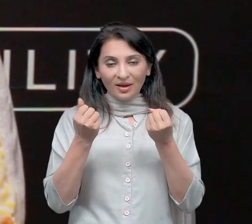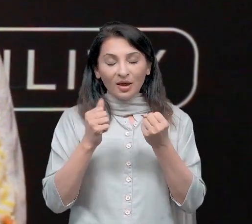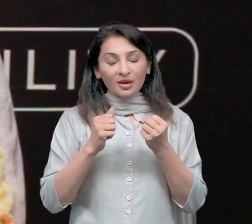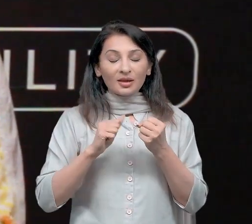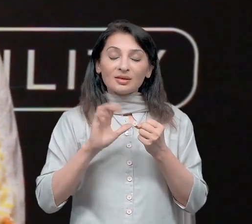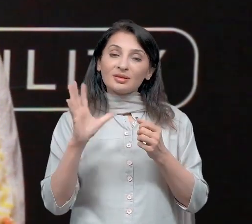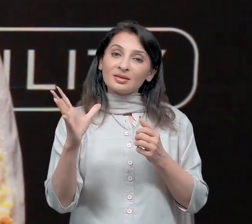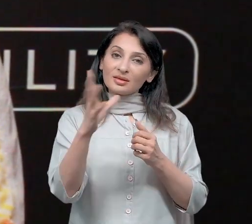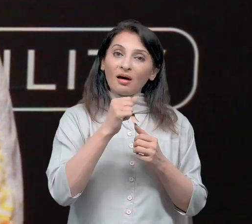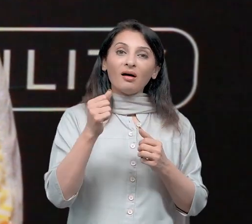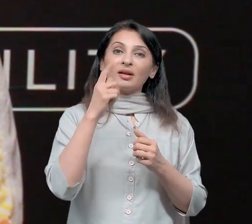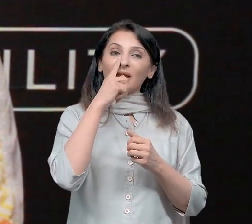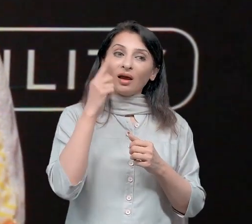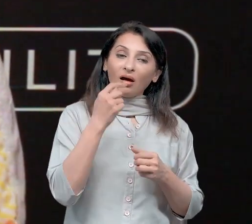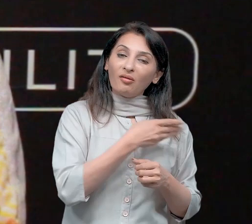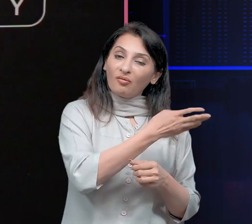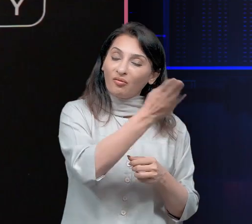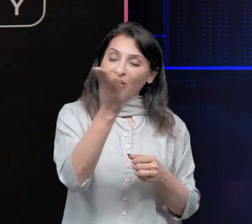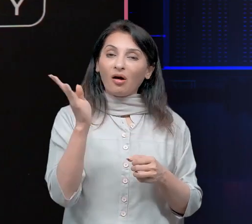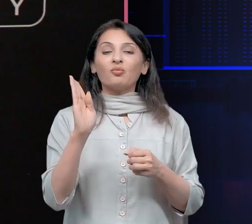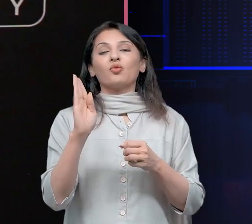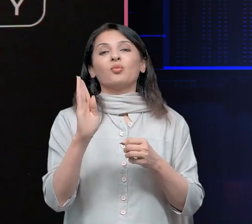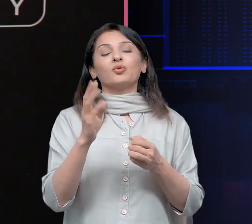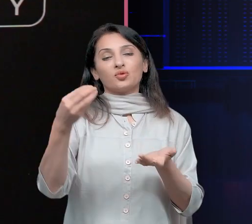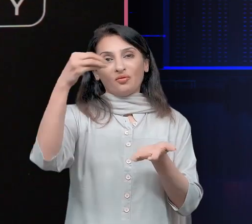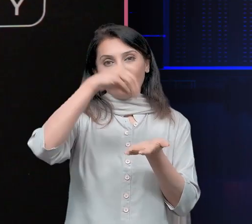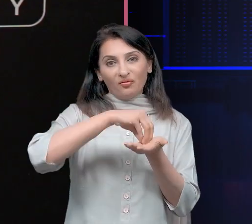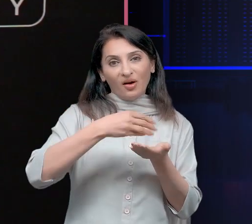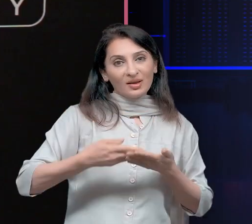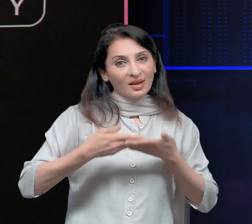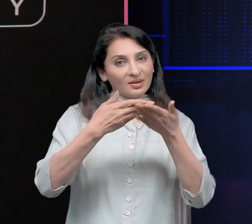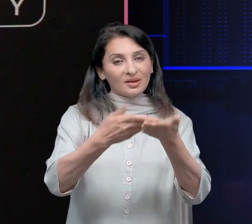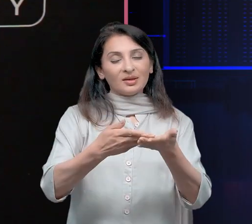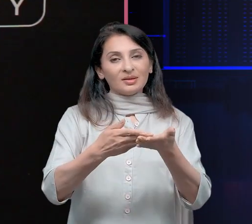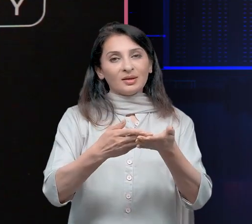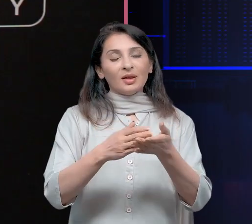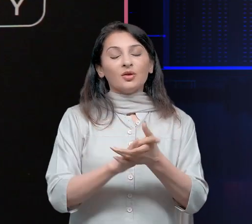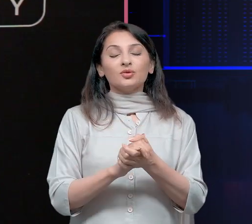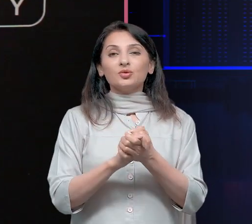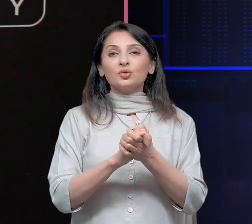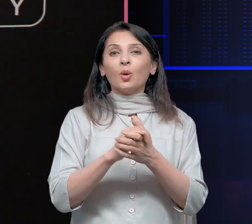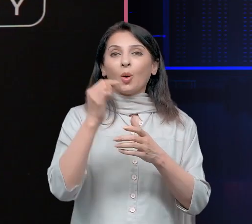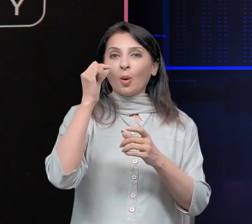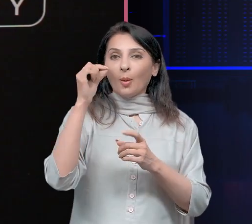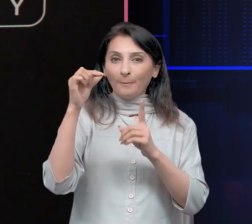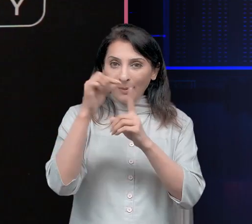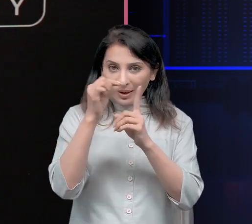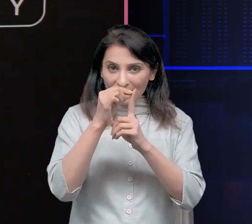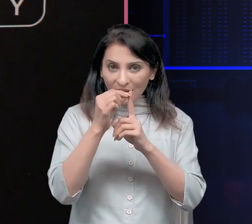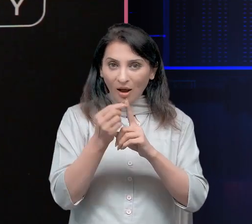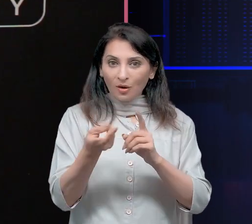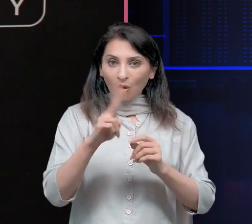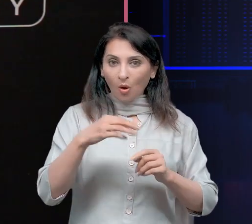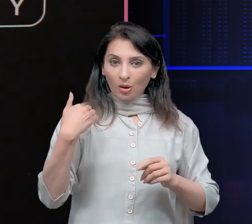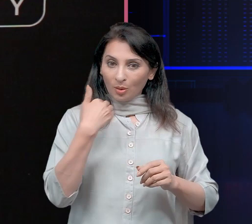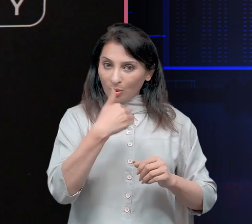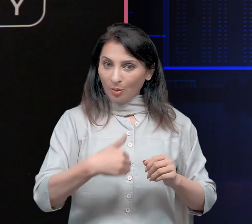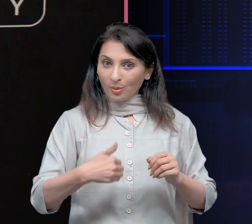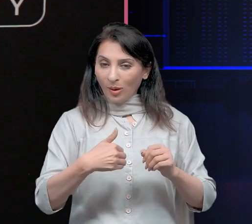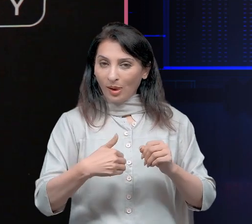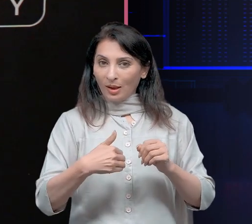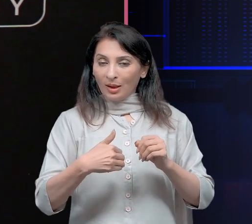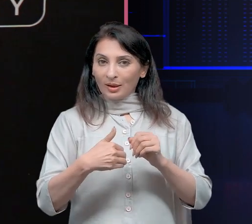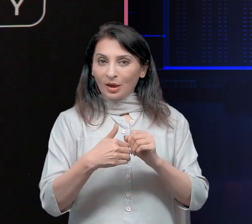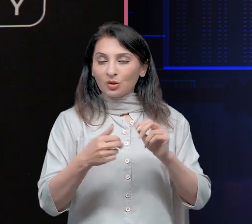आवाम को हो, ख़ास लोगों को हो। ज़्यादातर जो चाइना पाकिस्तान का रिलेशन है उसको अक्सर लोग आयरन ब्रदर्स